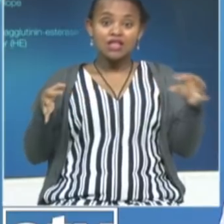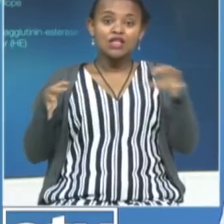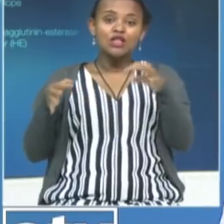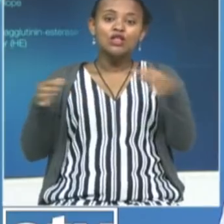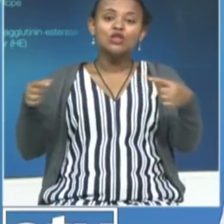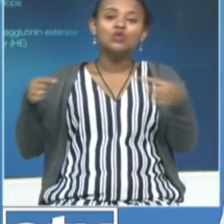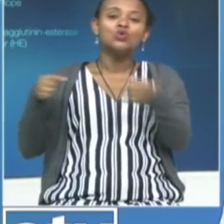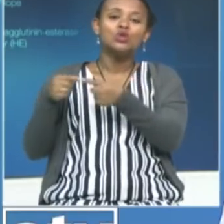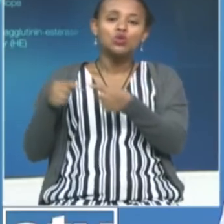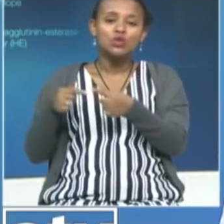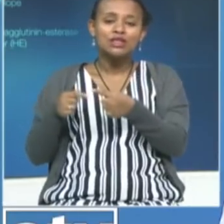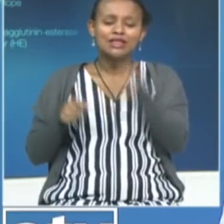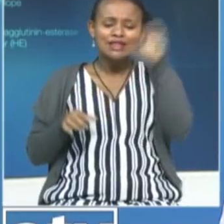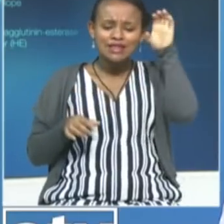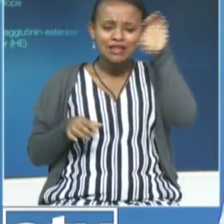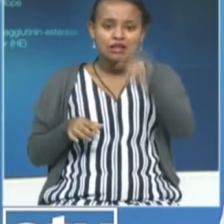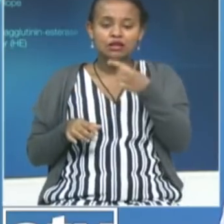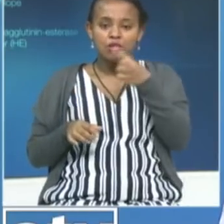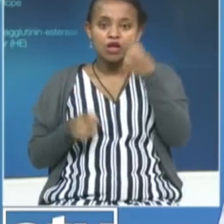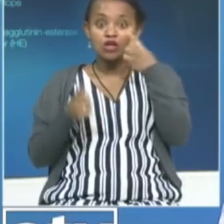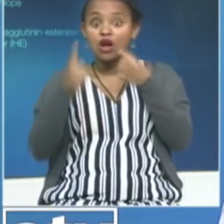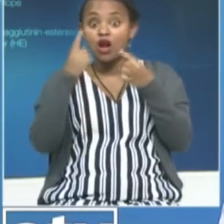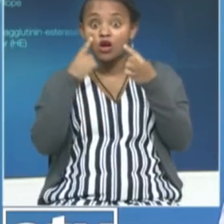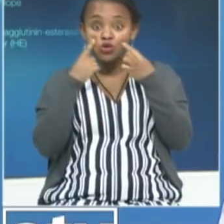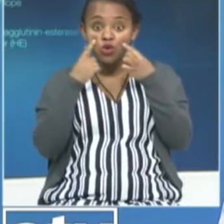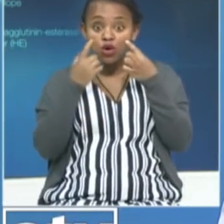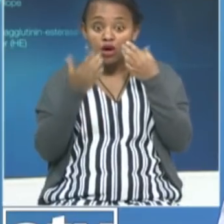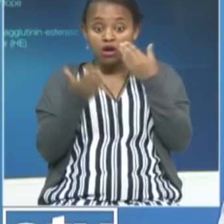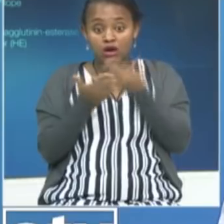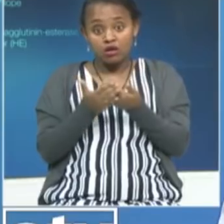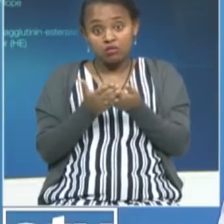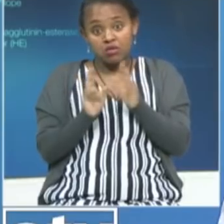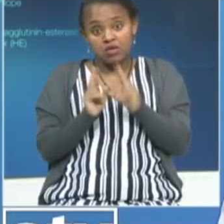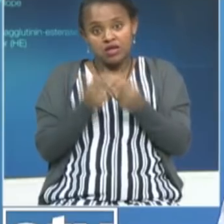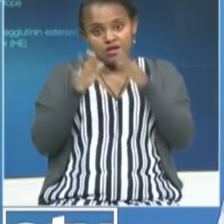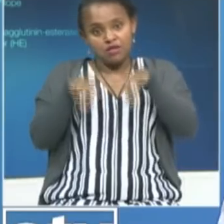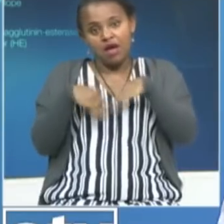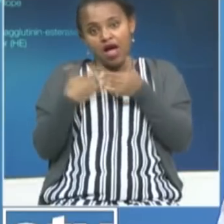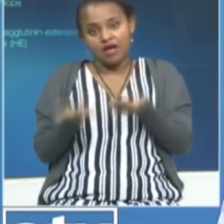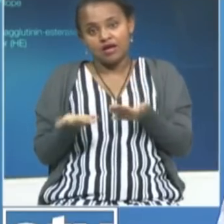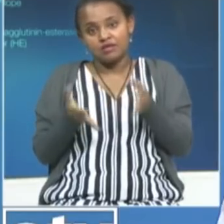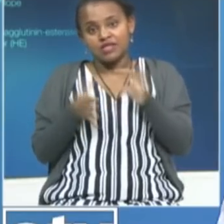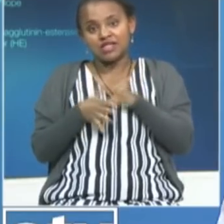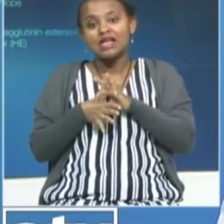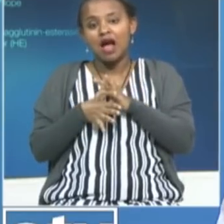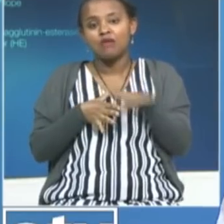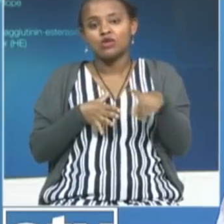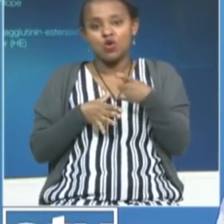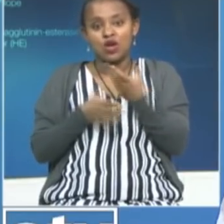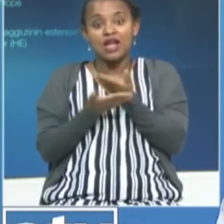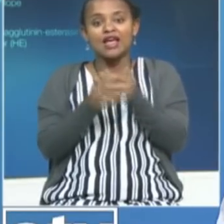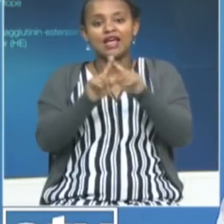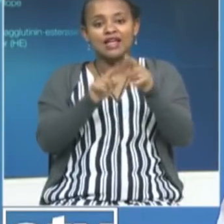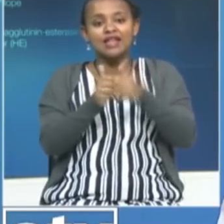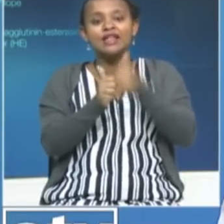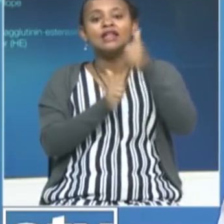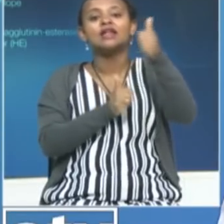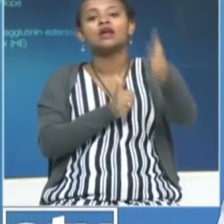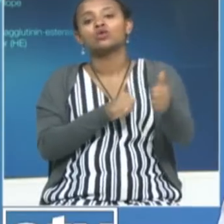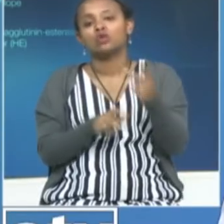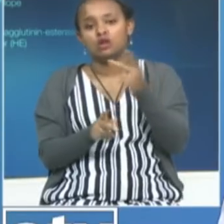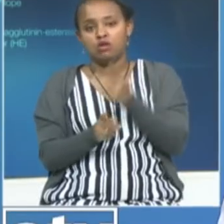አጋጣሚዎች ናቸው። ለቅሶ መቼም የቅርብ የሆነ ቤተሰብ አይቀርም ስጋም ስለሆነ፣ ነገር ግን ርቀቱ